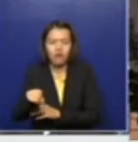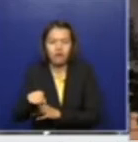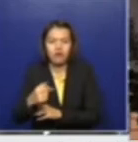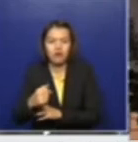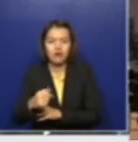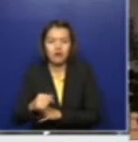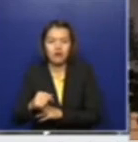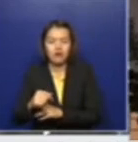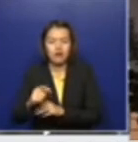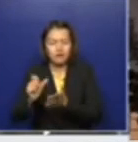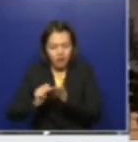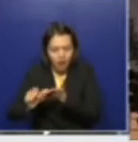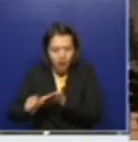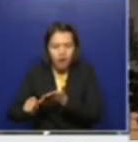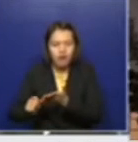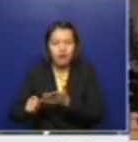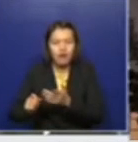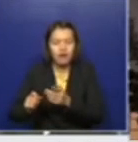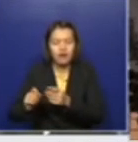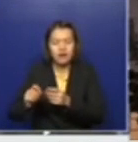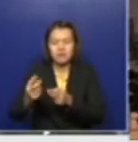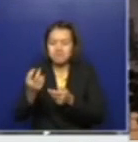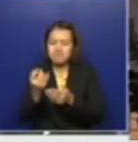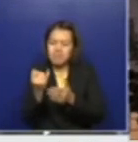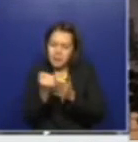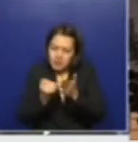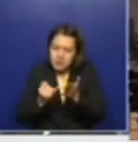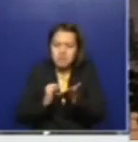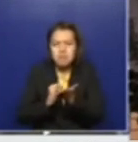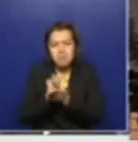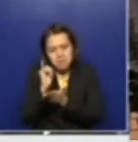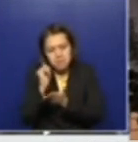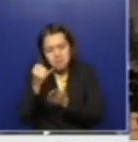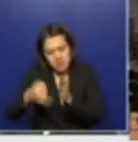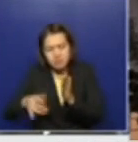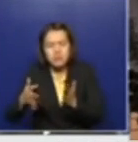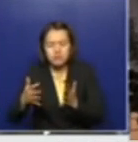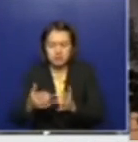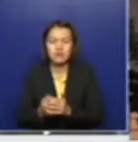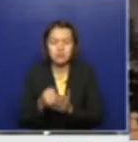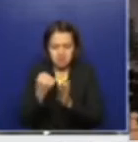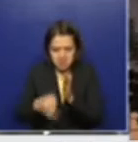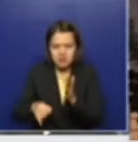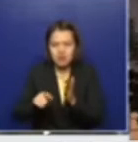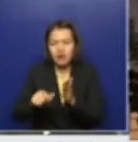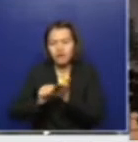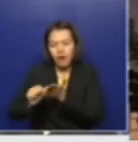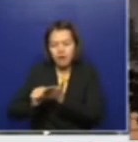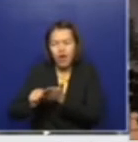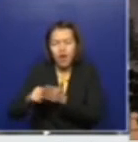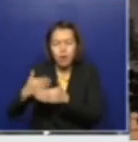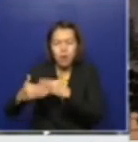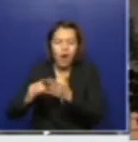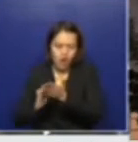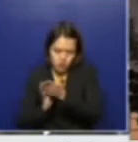การแก้ไขสิ่งที่ไม่ถูกต้องให้เกิดสิ่งที่ถูกต้องต่อ